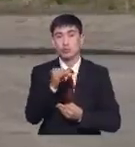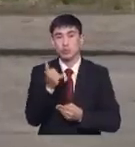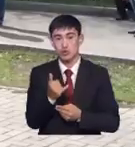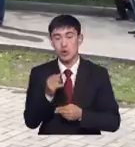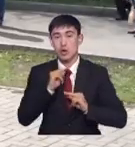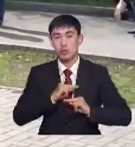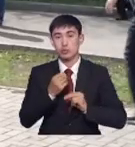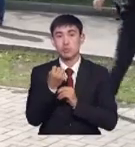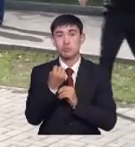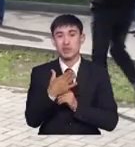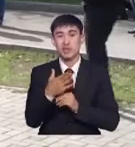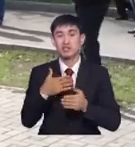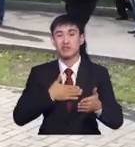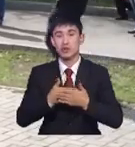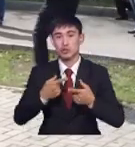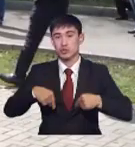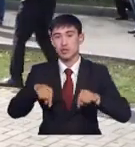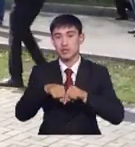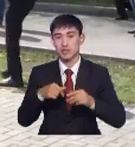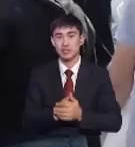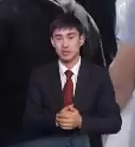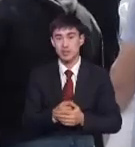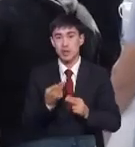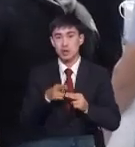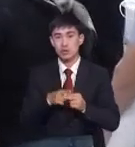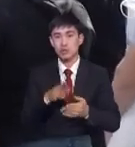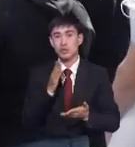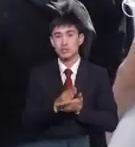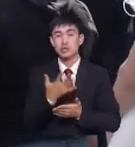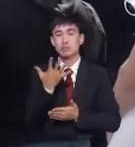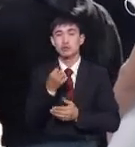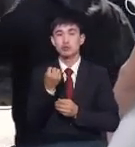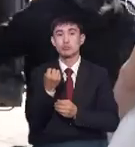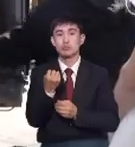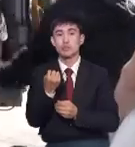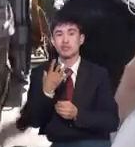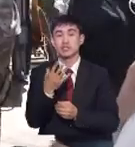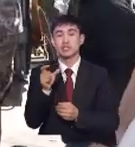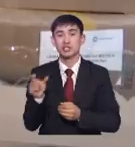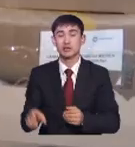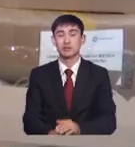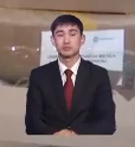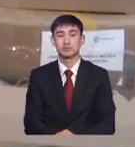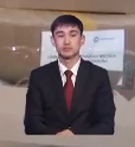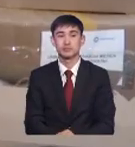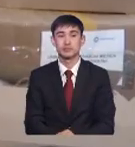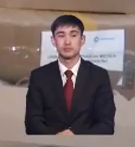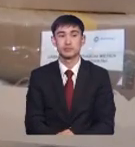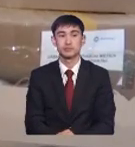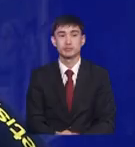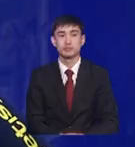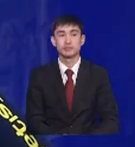области ЖЦУ функционирует 15 волонтерских организаций, в которых задействовано 515 добровольцев.